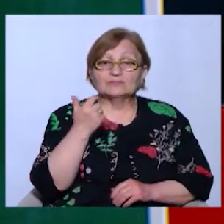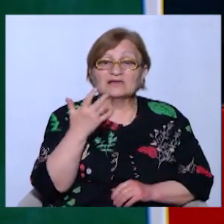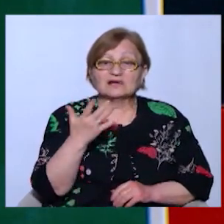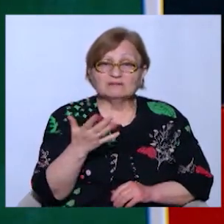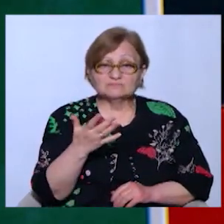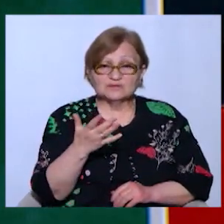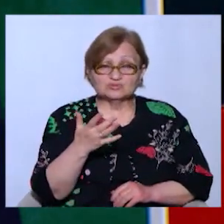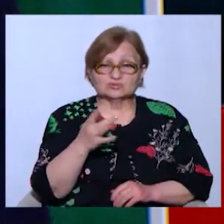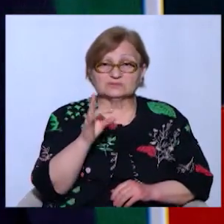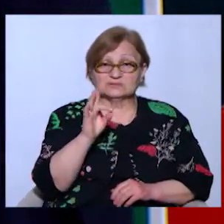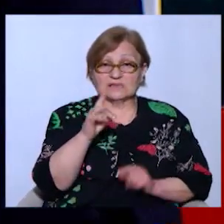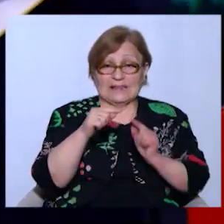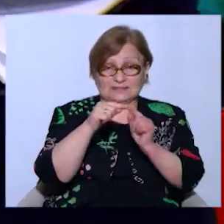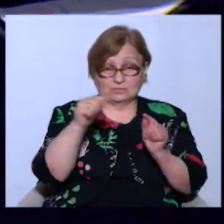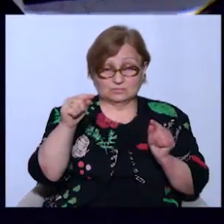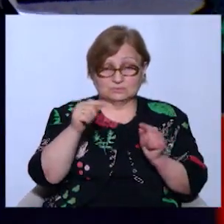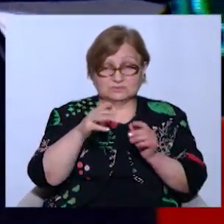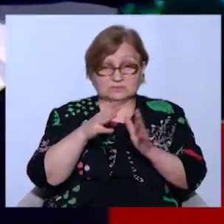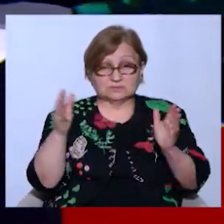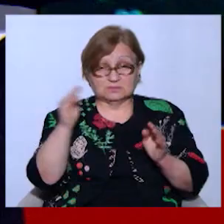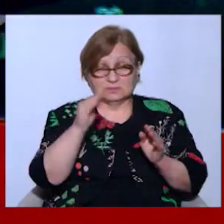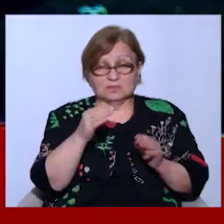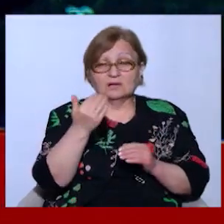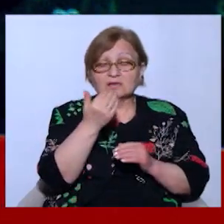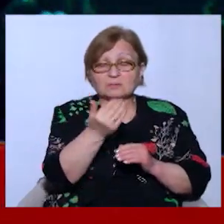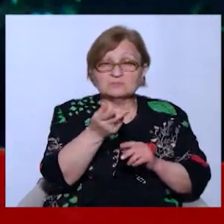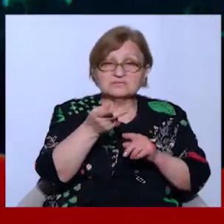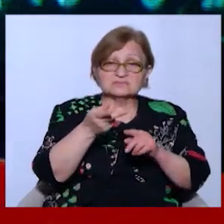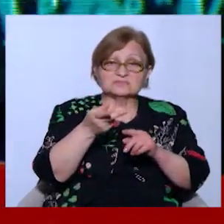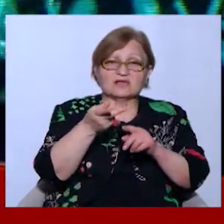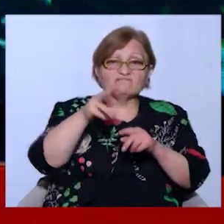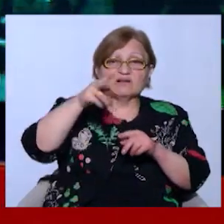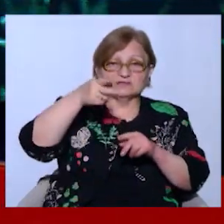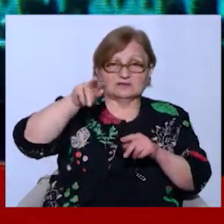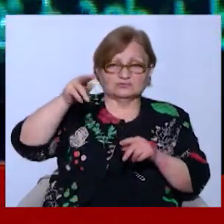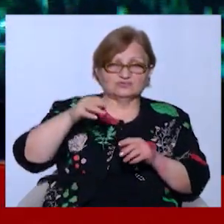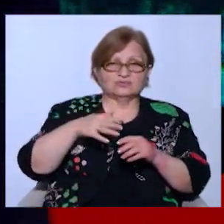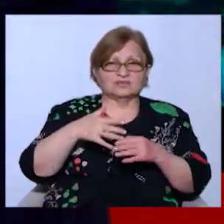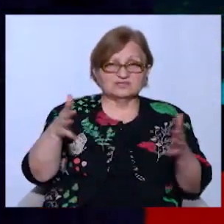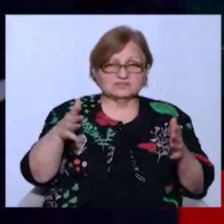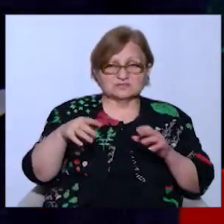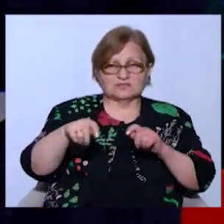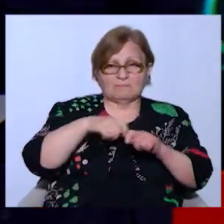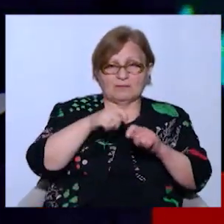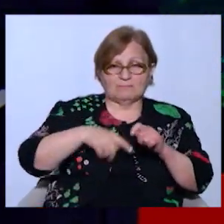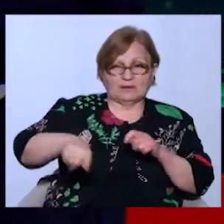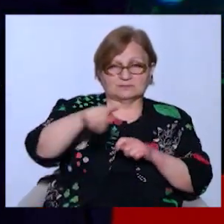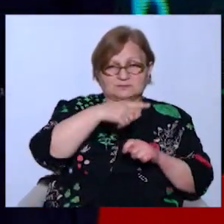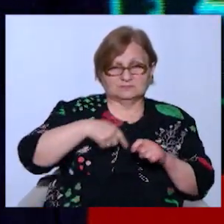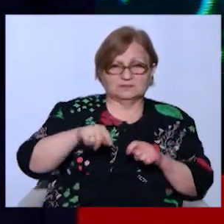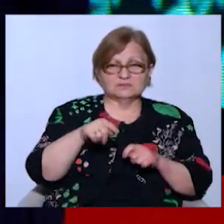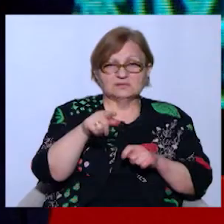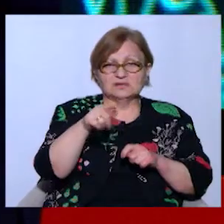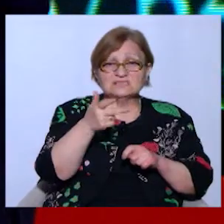რამდენჯერაც გავზარდე რადიუსი, იმის კვადრატჯერ იზრდება წრის ფართობი. გავზარდე რადიუსი